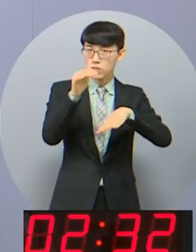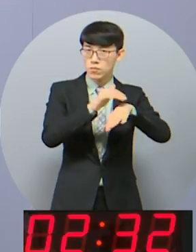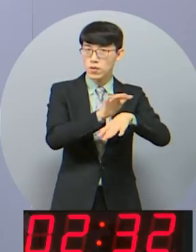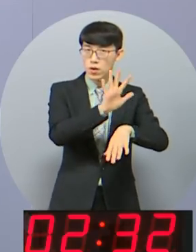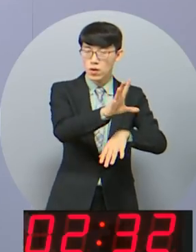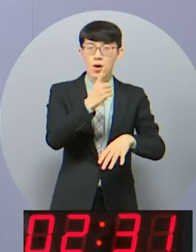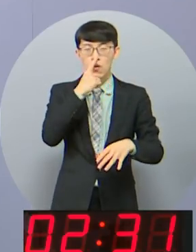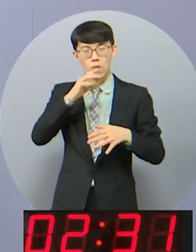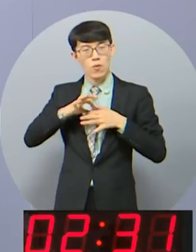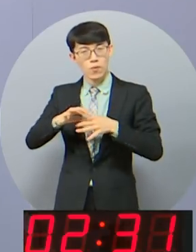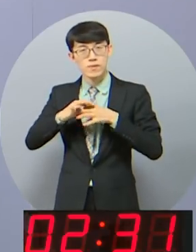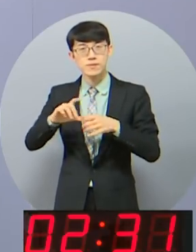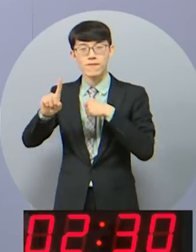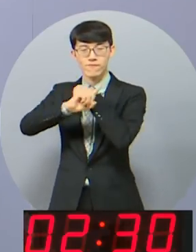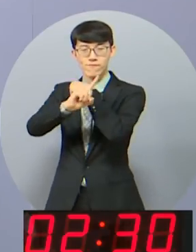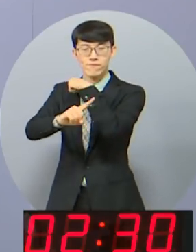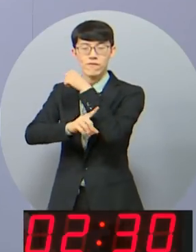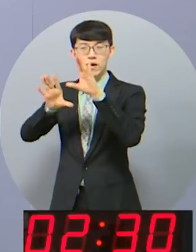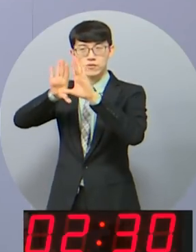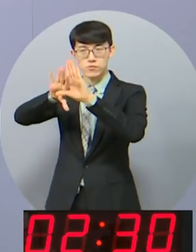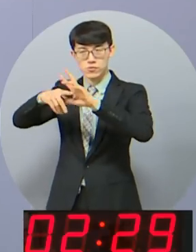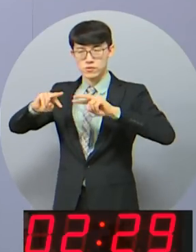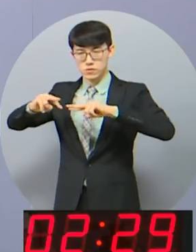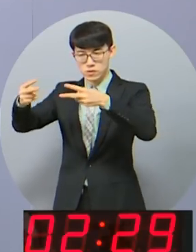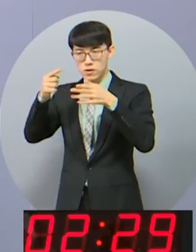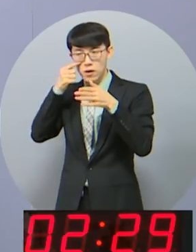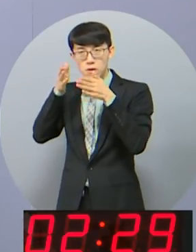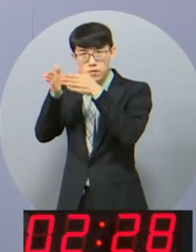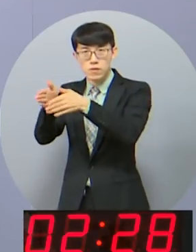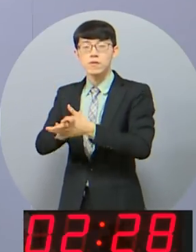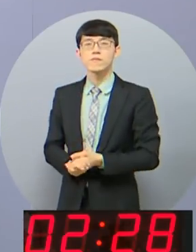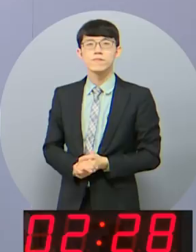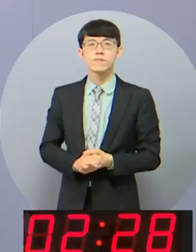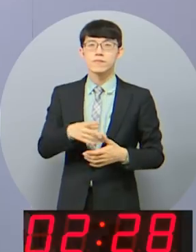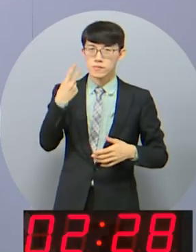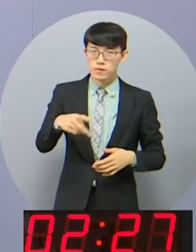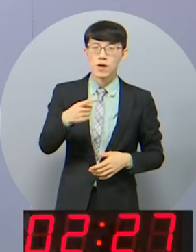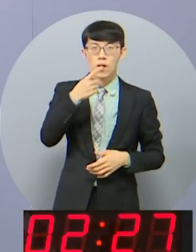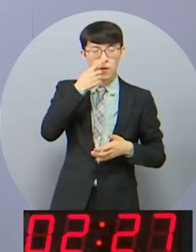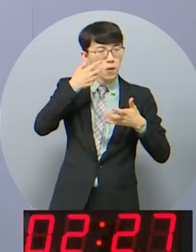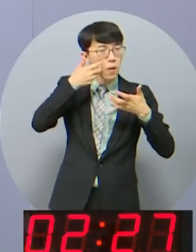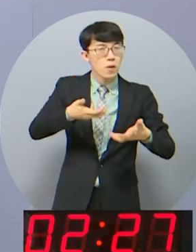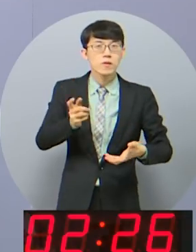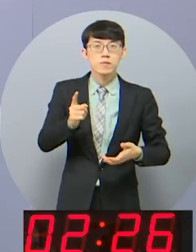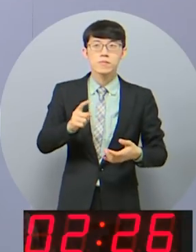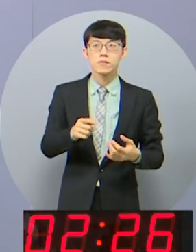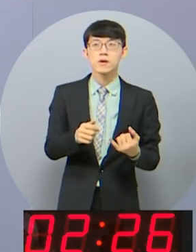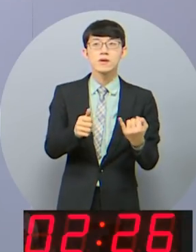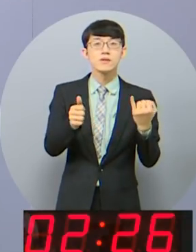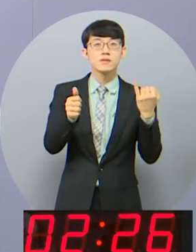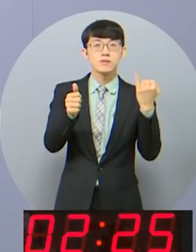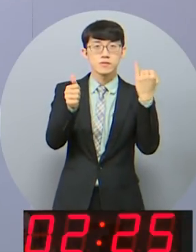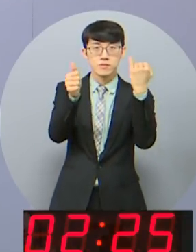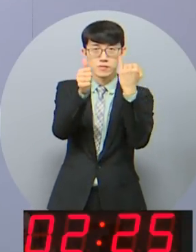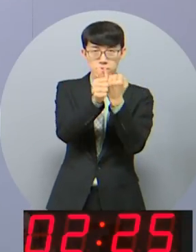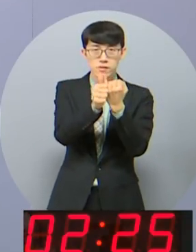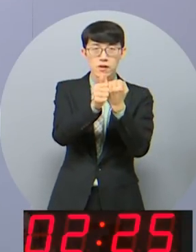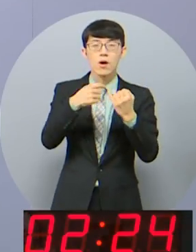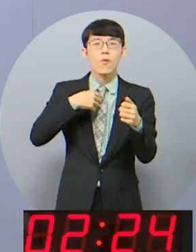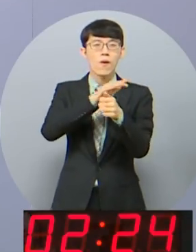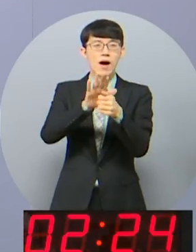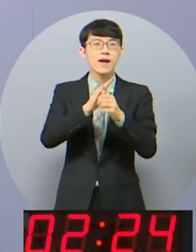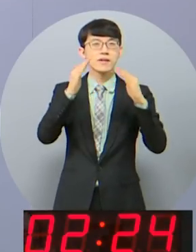与法税改革，我重视家庭婚姻，支持爱家公投，我爱